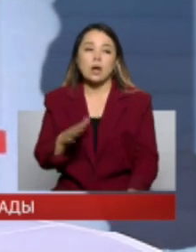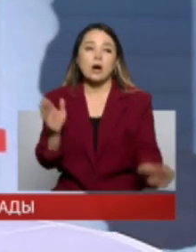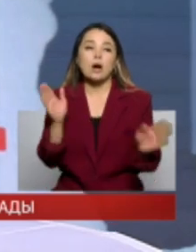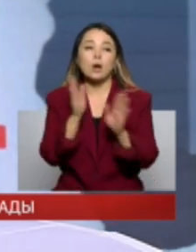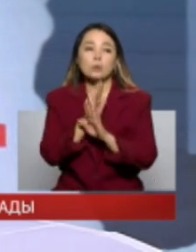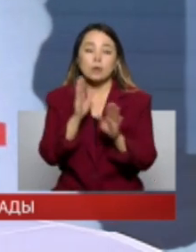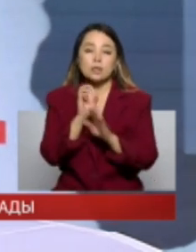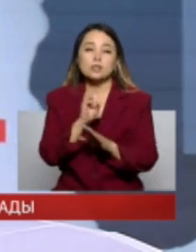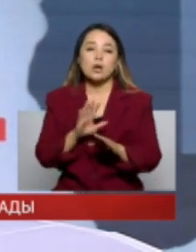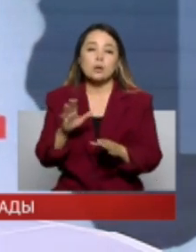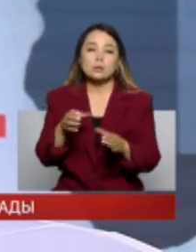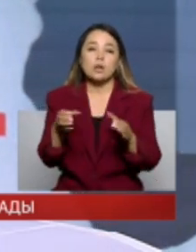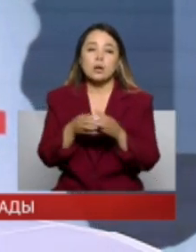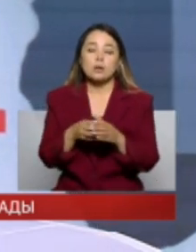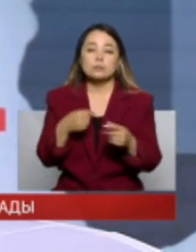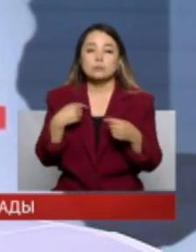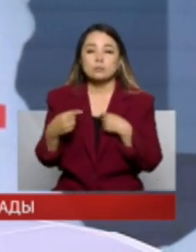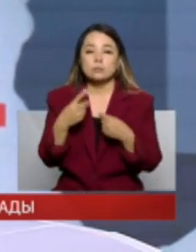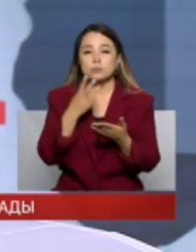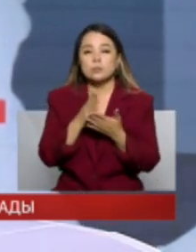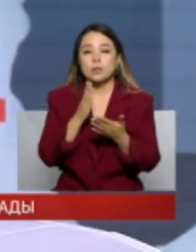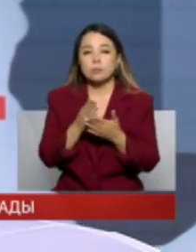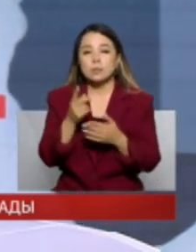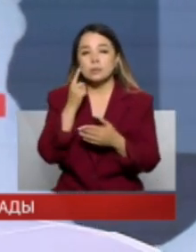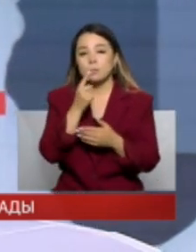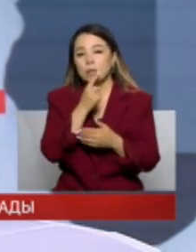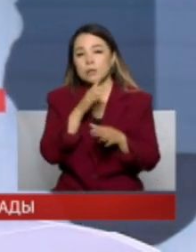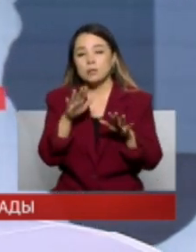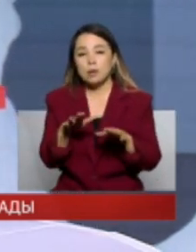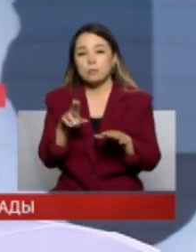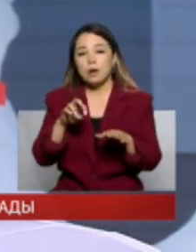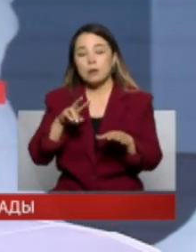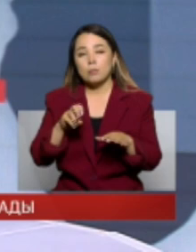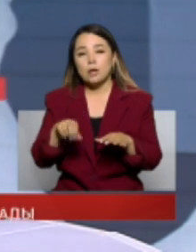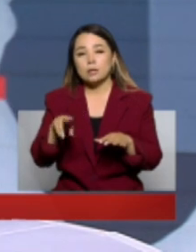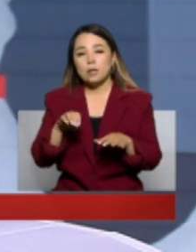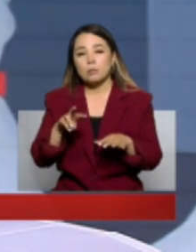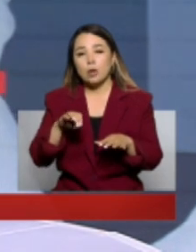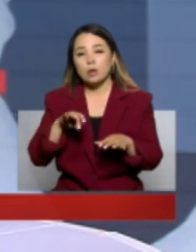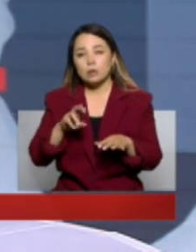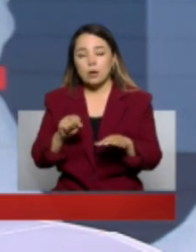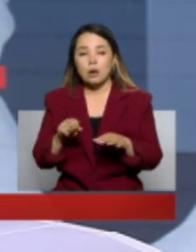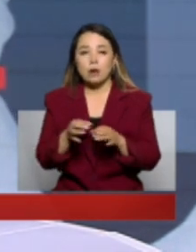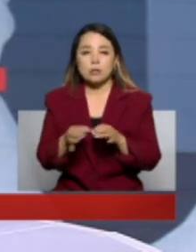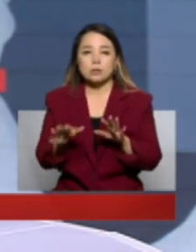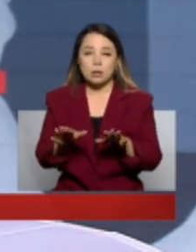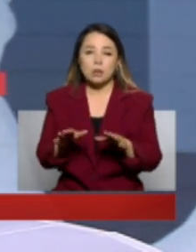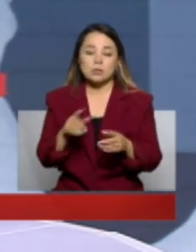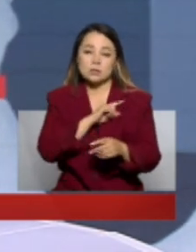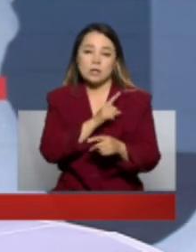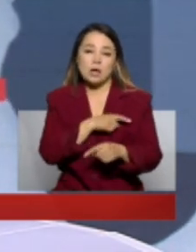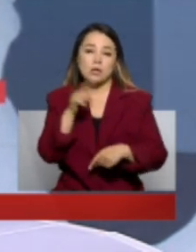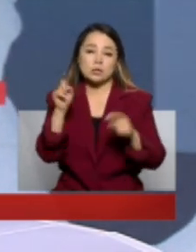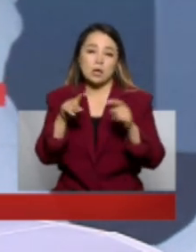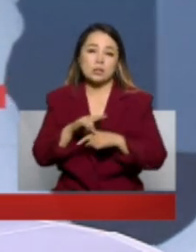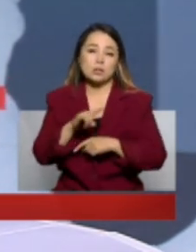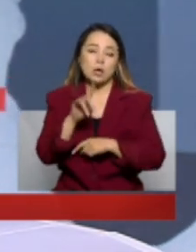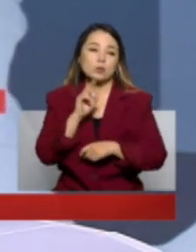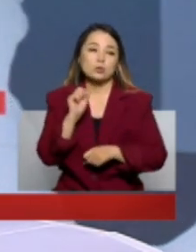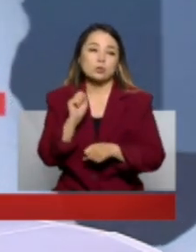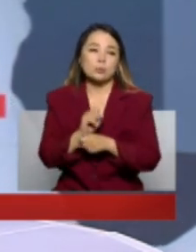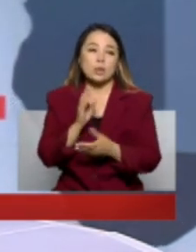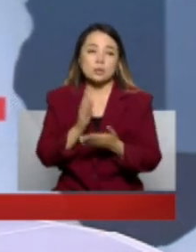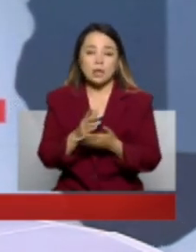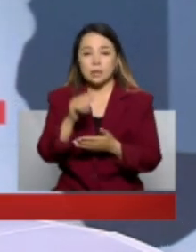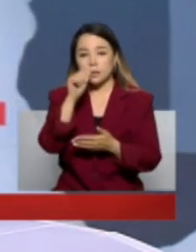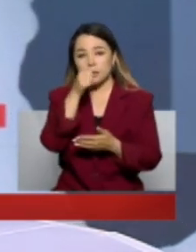Қолай сауырайы еуропалықтарды әбден әбігерге салды. Испанияның Пальмаде Майорка аралында қатты жаңбырдан әуежайдың жұмысы тоқтады.